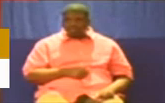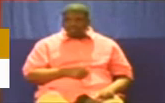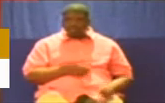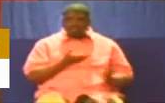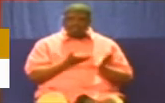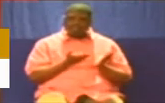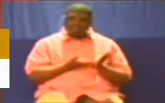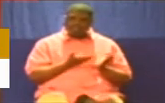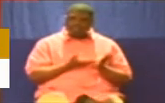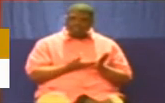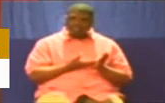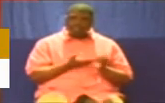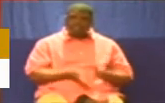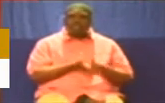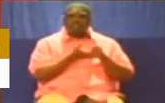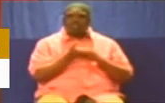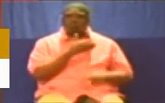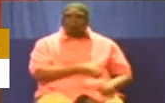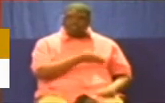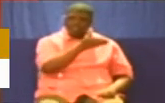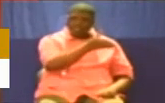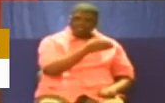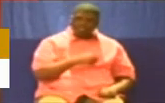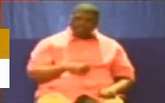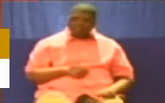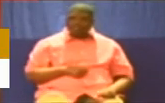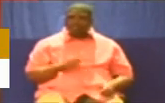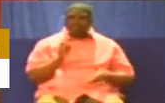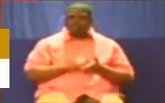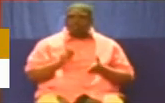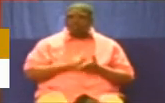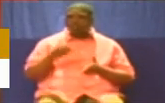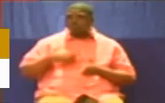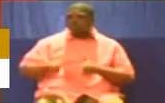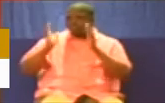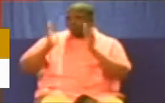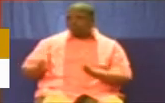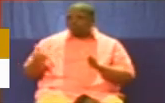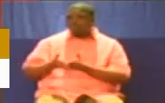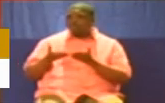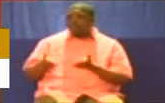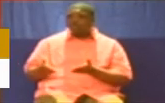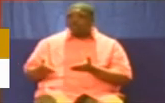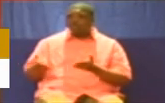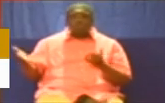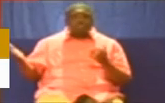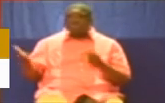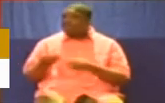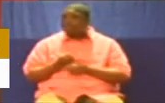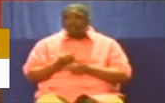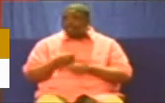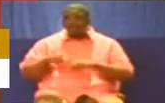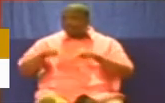Shahidi naibu waziri, ofisi ya waziri mkuu, mpaka leo sijapata kiwanja.